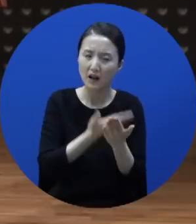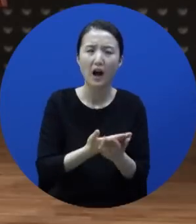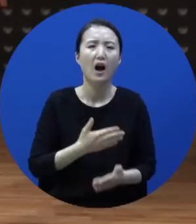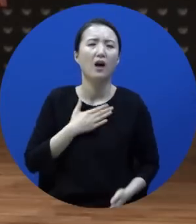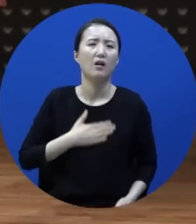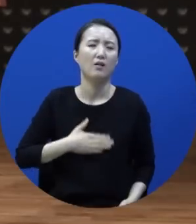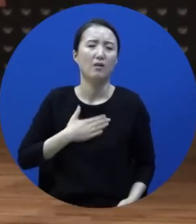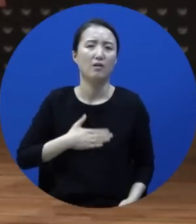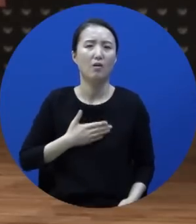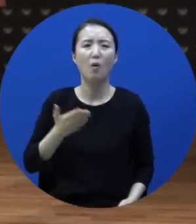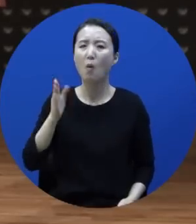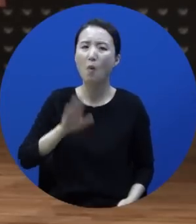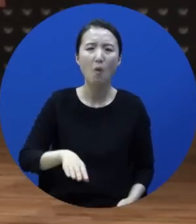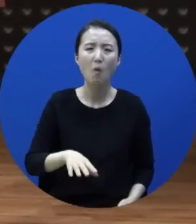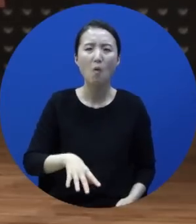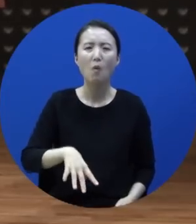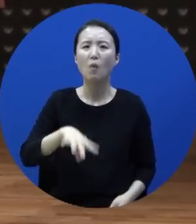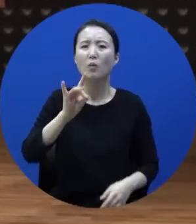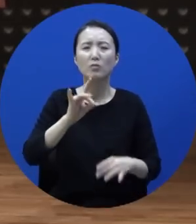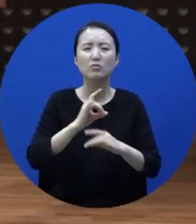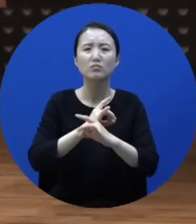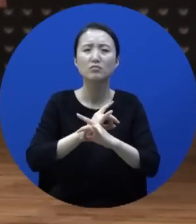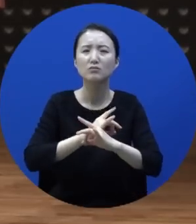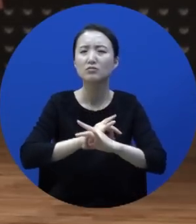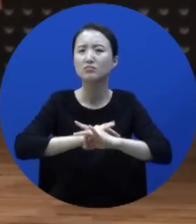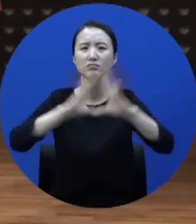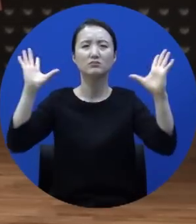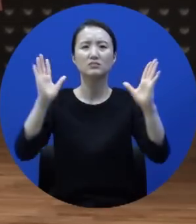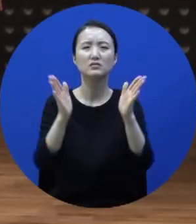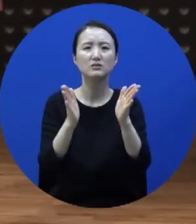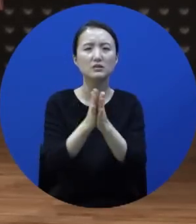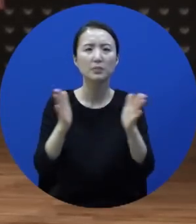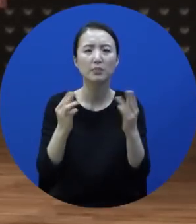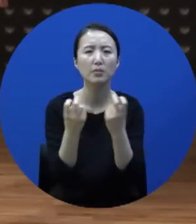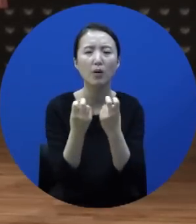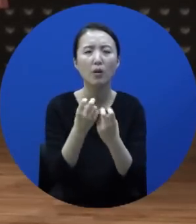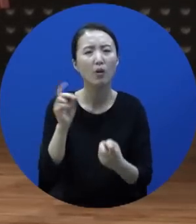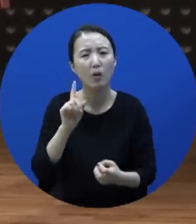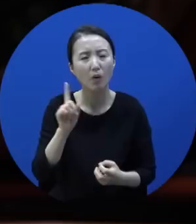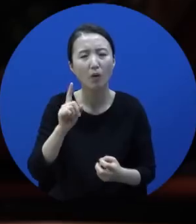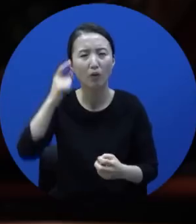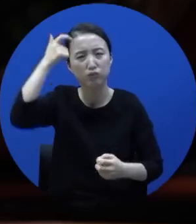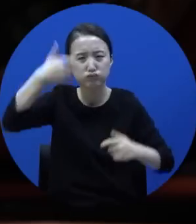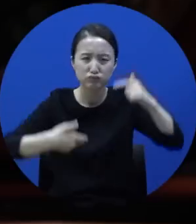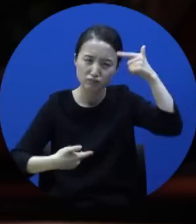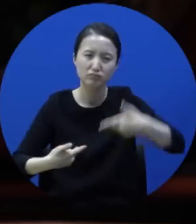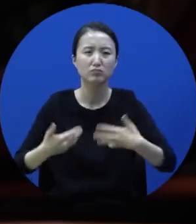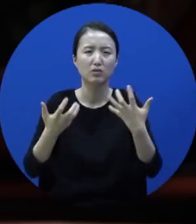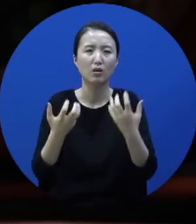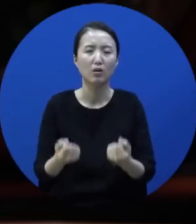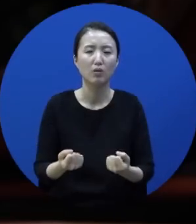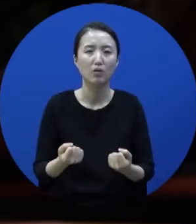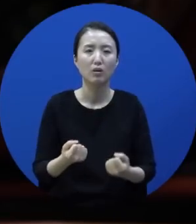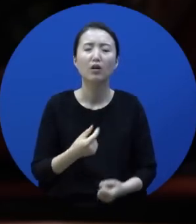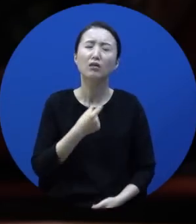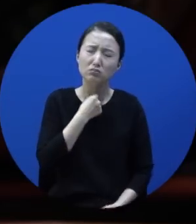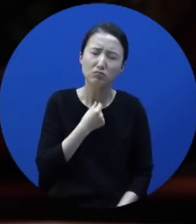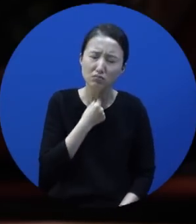어떤 걸로 시작해야 되죠? 이런 얘기를 저는 너무 많이 들었어요. 하고 싶으신 분들은 참